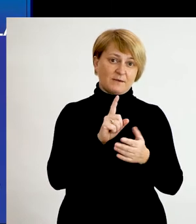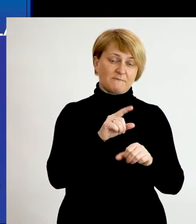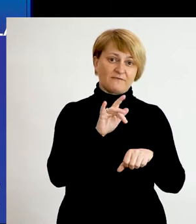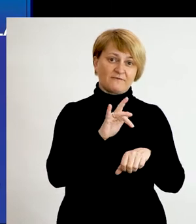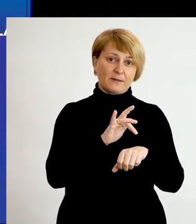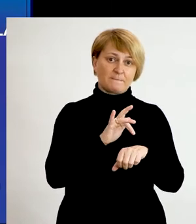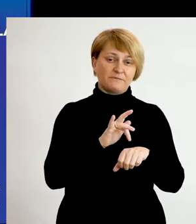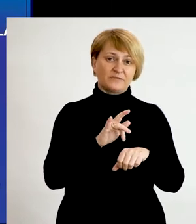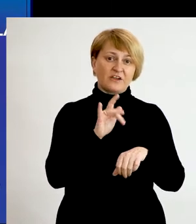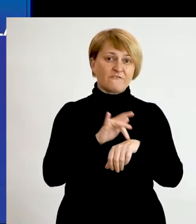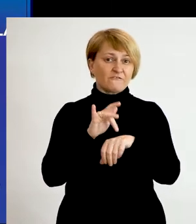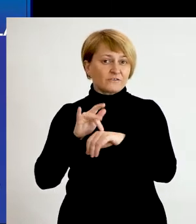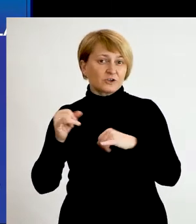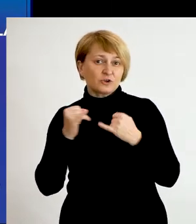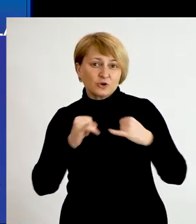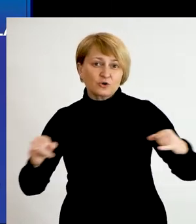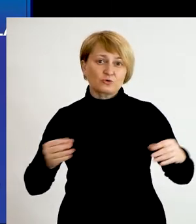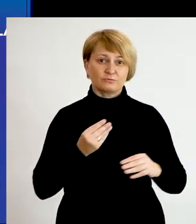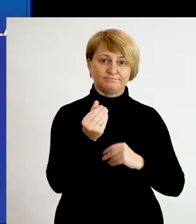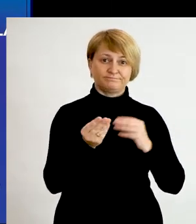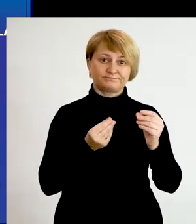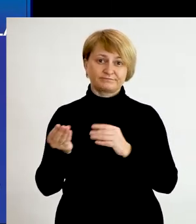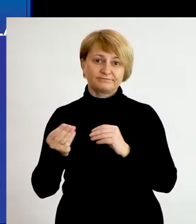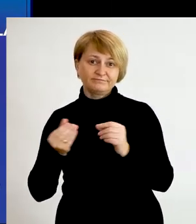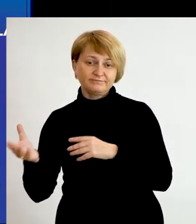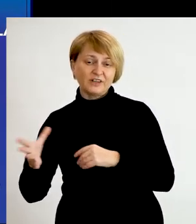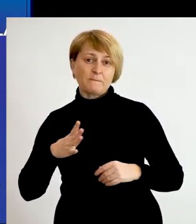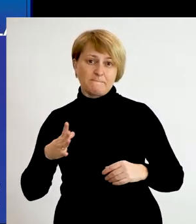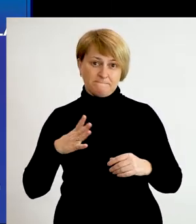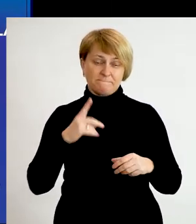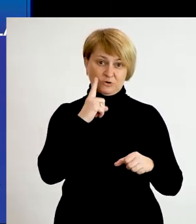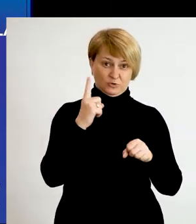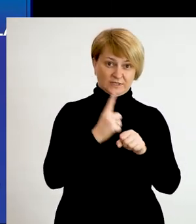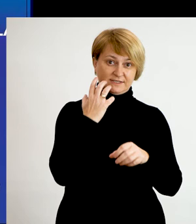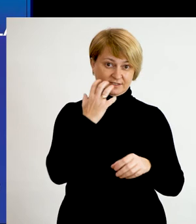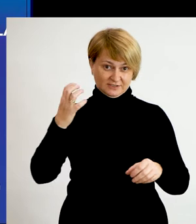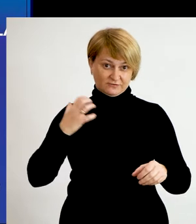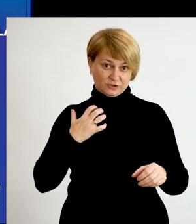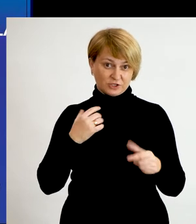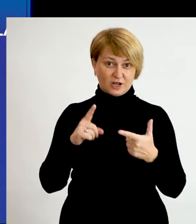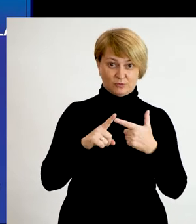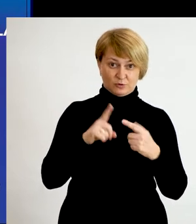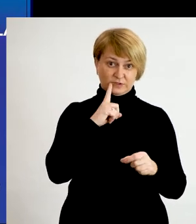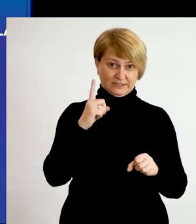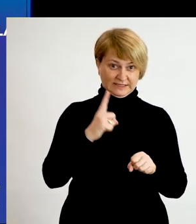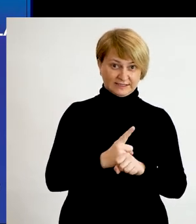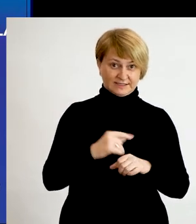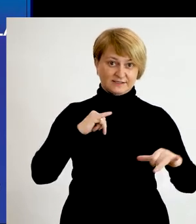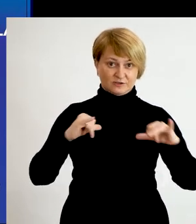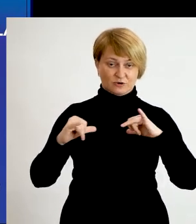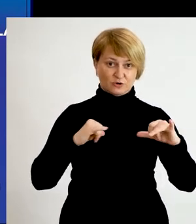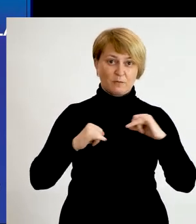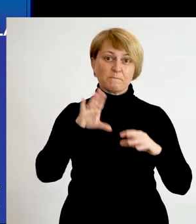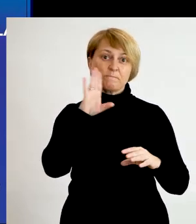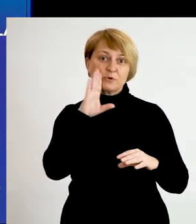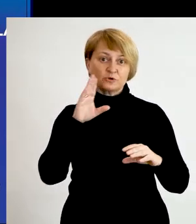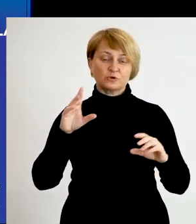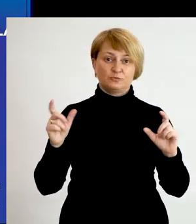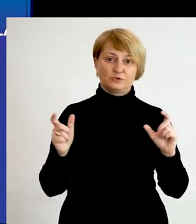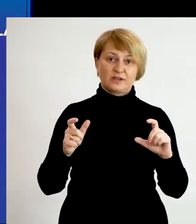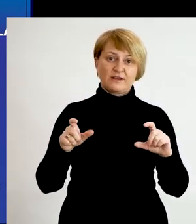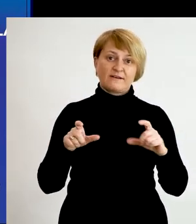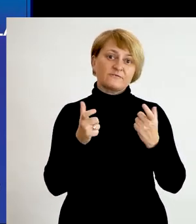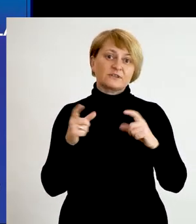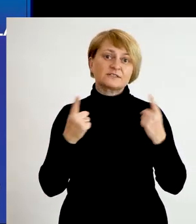konsekwencjami, które w ostatnich miesiącach czy ostatnich latach dokonywały się naszą decyzją, bo decyzją rządu. Podobnie sytuacja